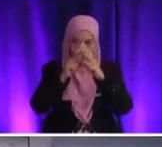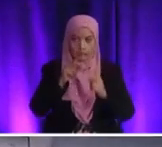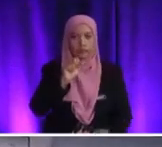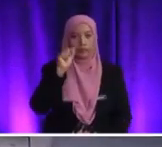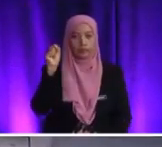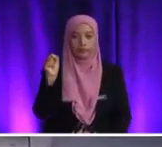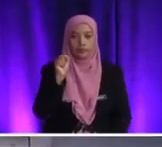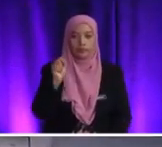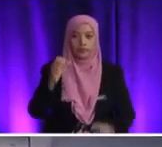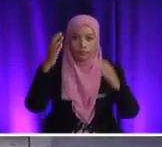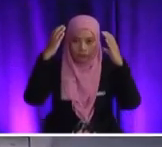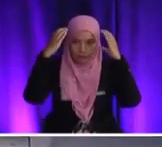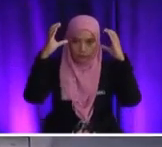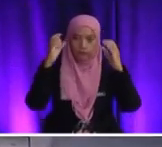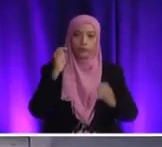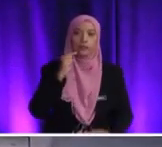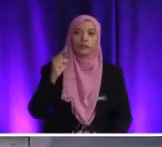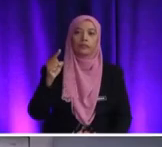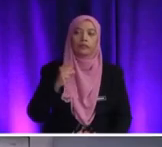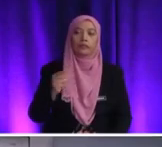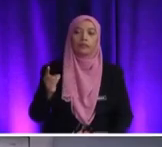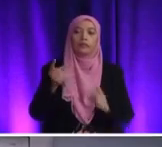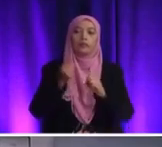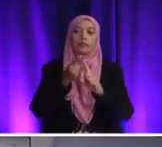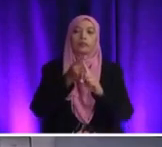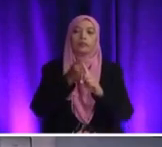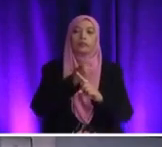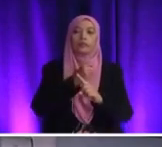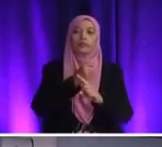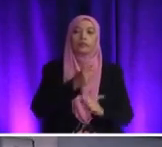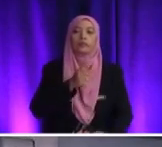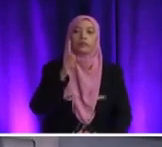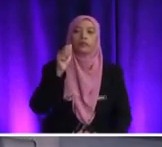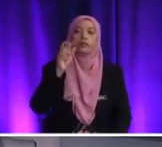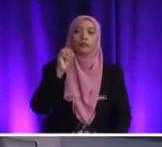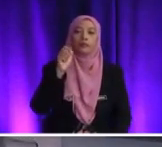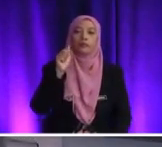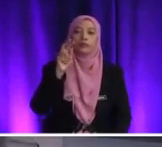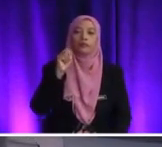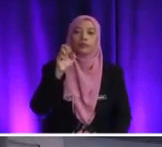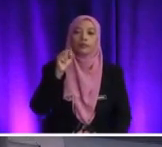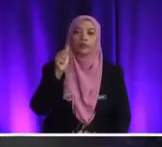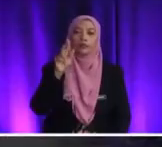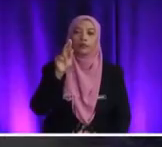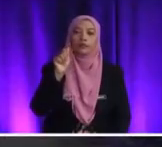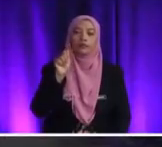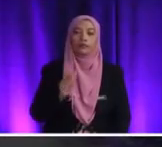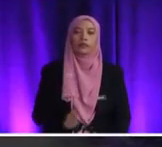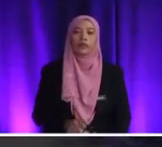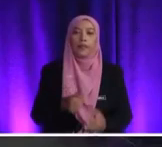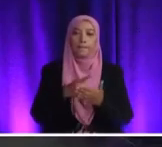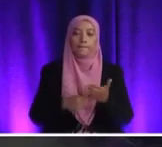daripada Sekolah Menengah kebangsaan pada utama Damansara tiga mana utama selango Apakah bojeg